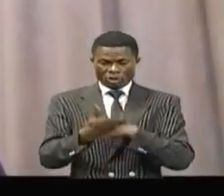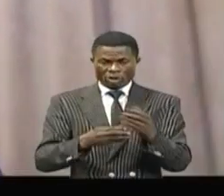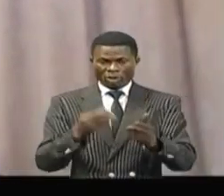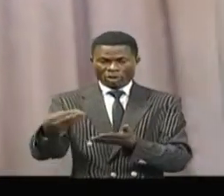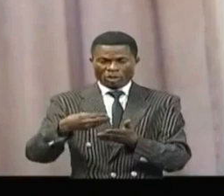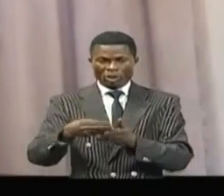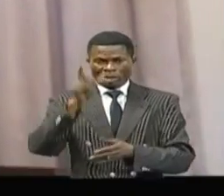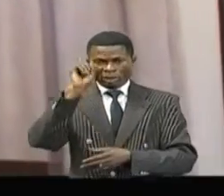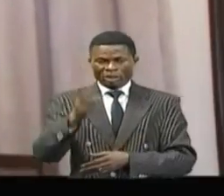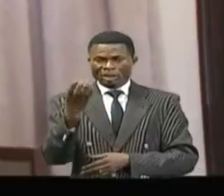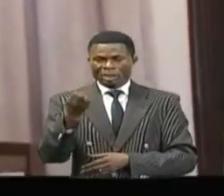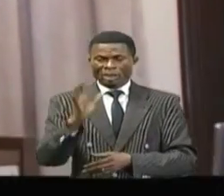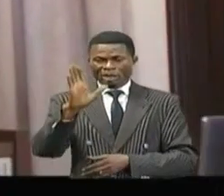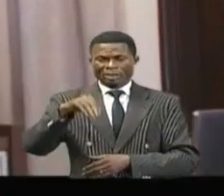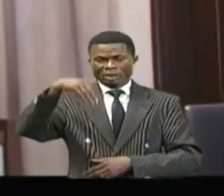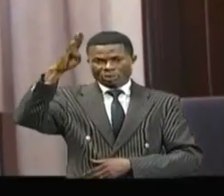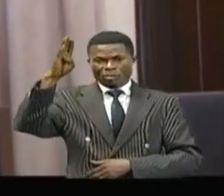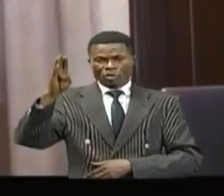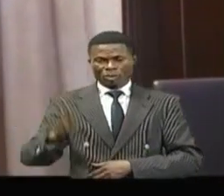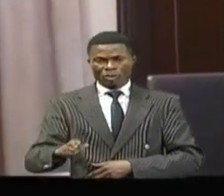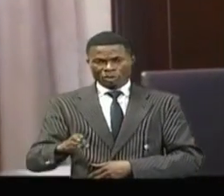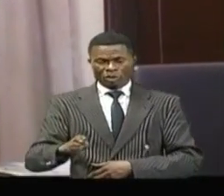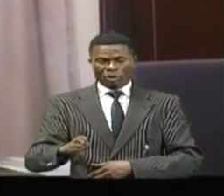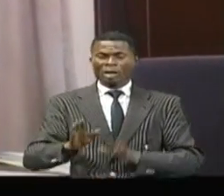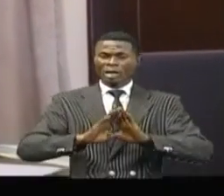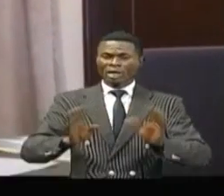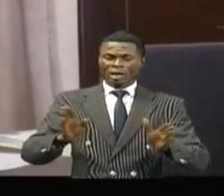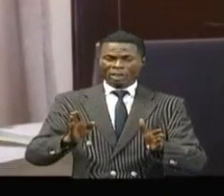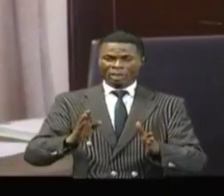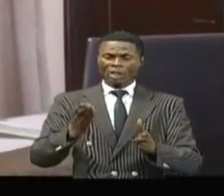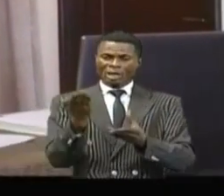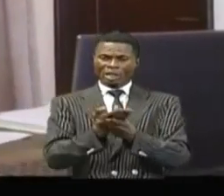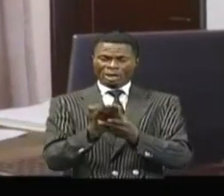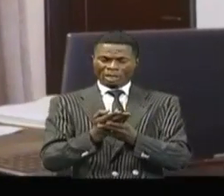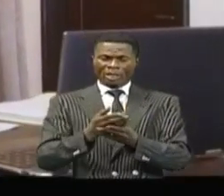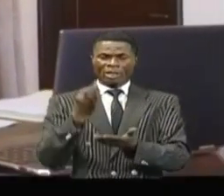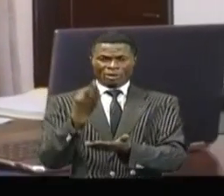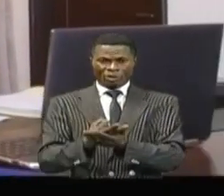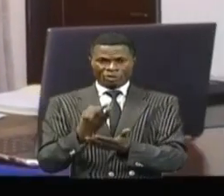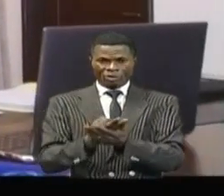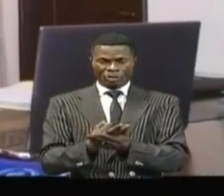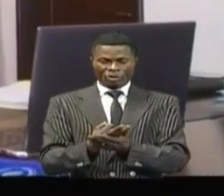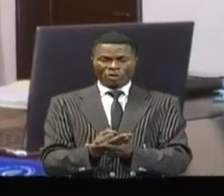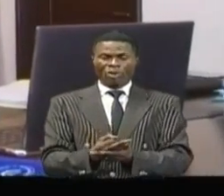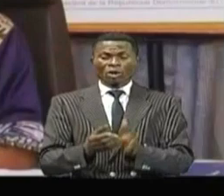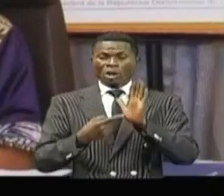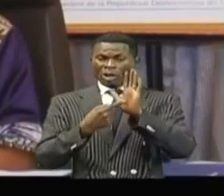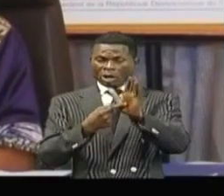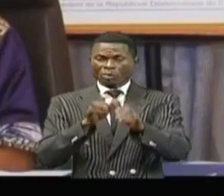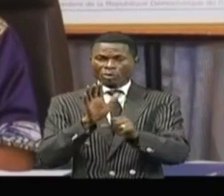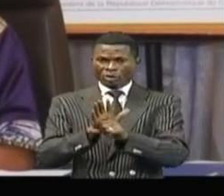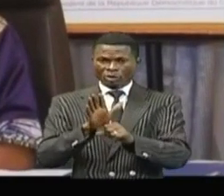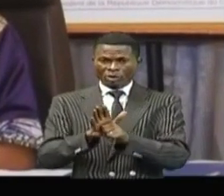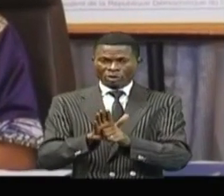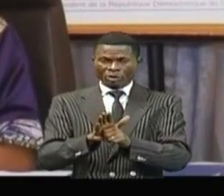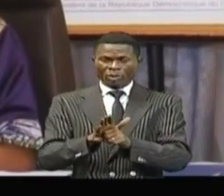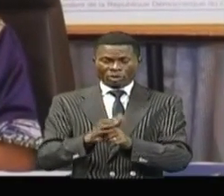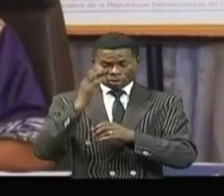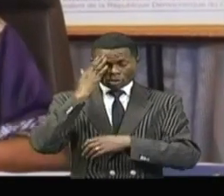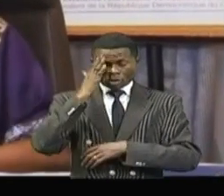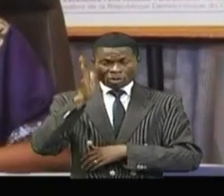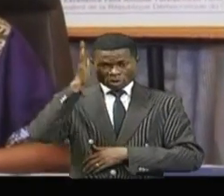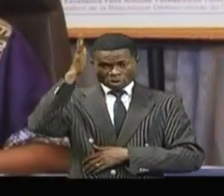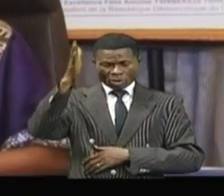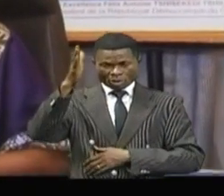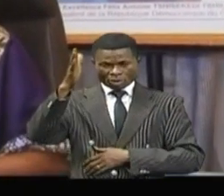de 145%. La performance de régie financière se consolide davantage dans la perspective de l'atteinte